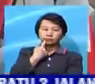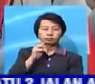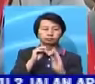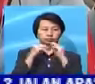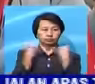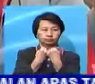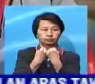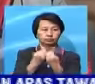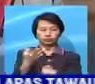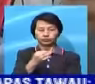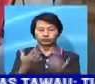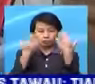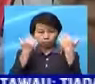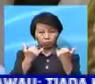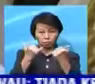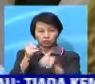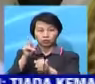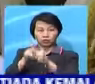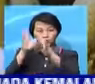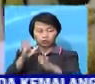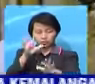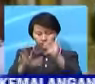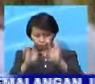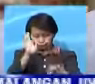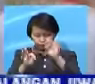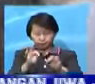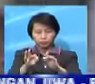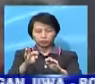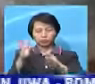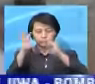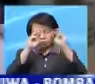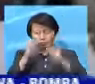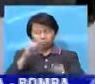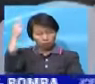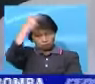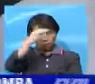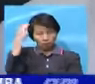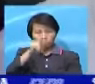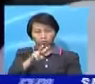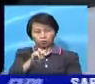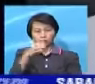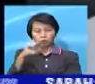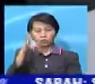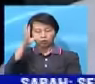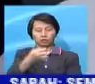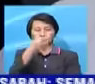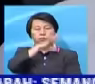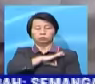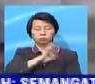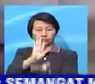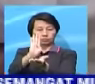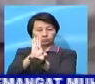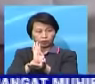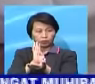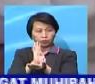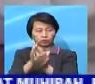masyarakat. Beliau juga berharap peserta yang bakal terpilih bagi musim haji 2017 akan memanfaatkan